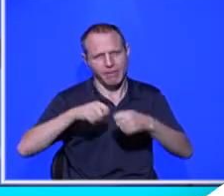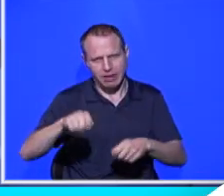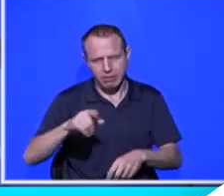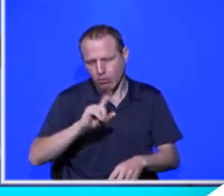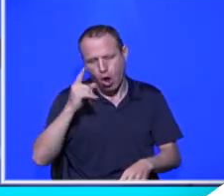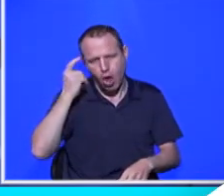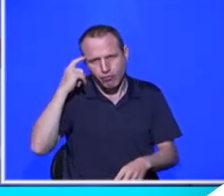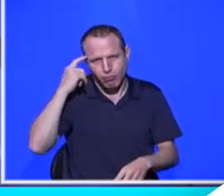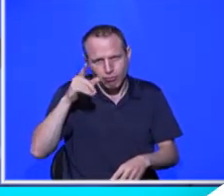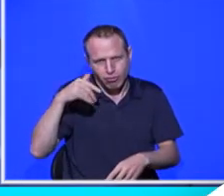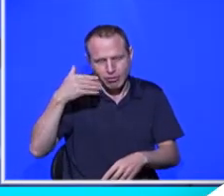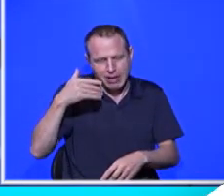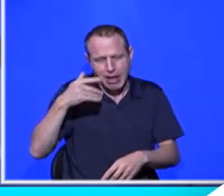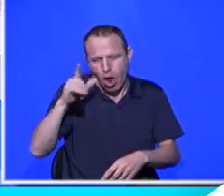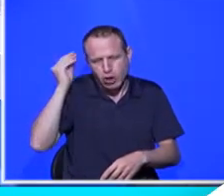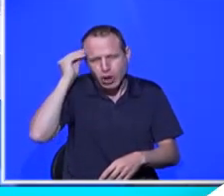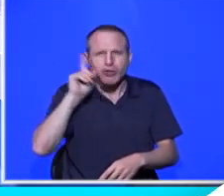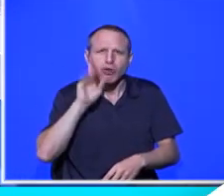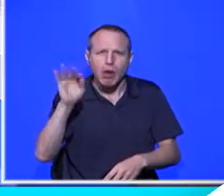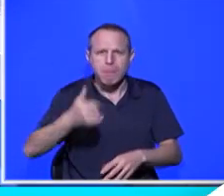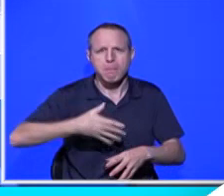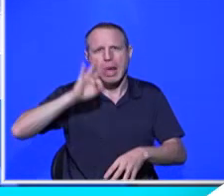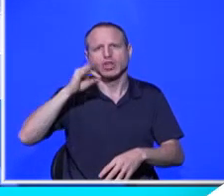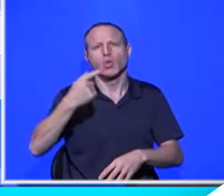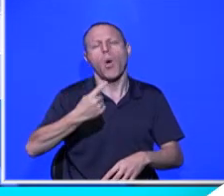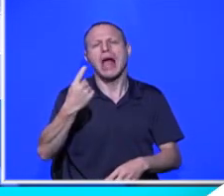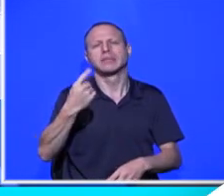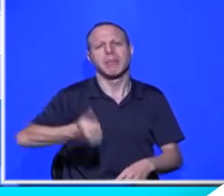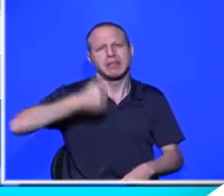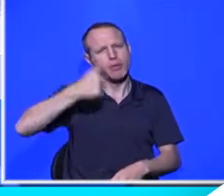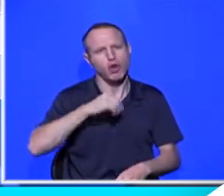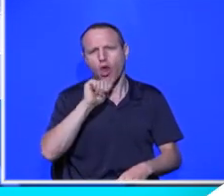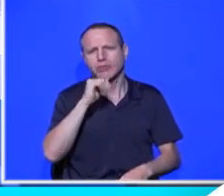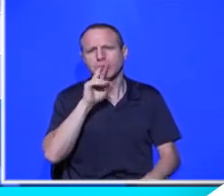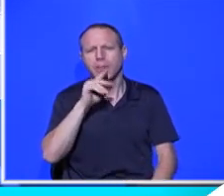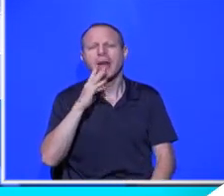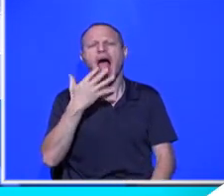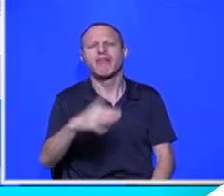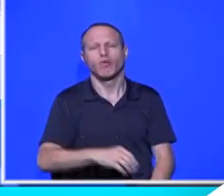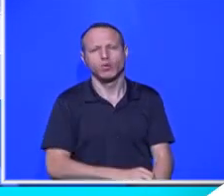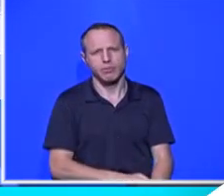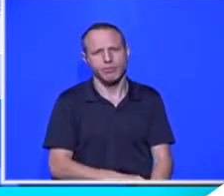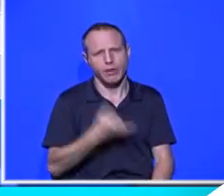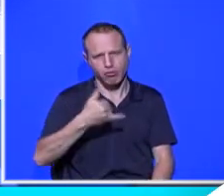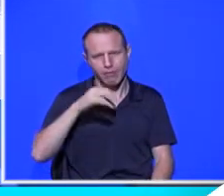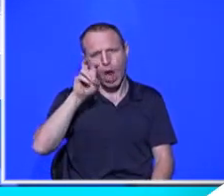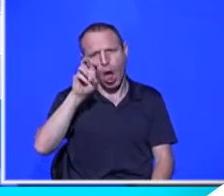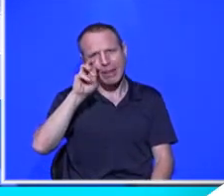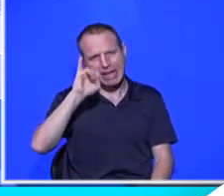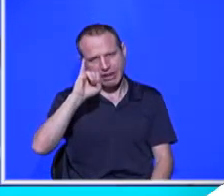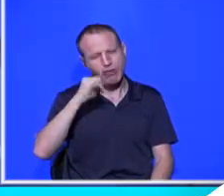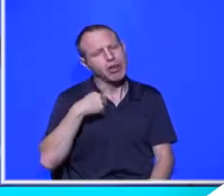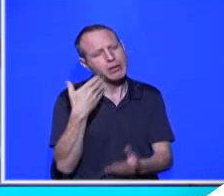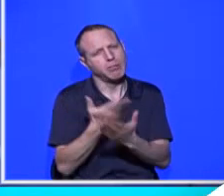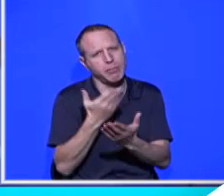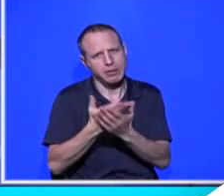מצאו את עצמם שרים. אנשים באמת, אני לא רוצה להתבטא בחריפות. עכשיו, לגבי עומר ינקלביץ', אני